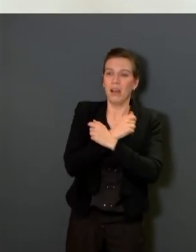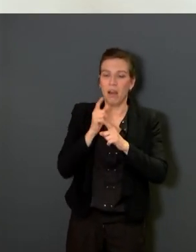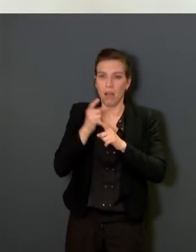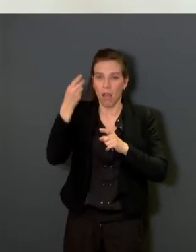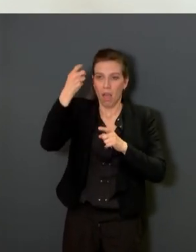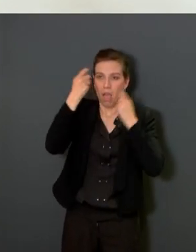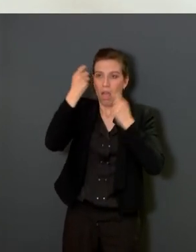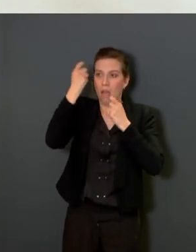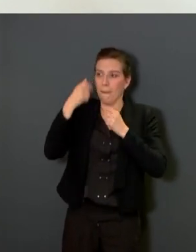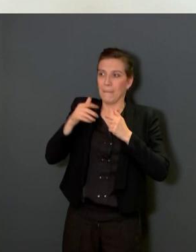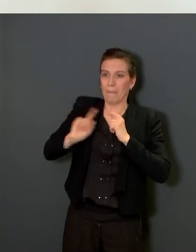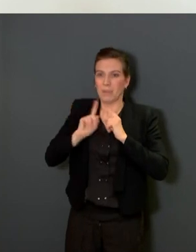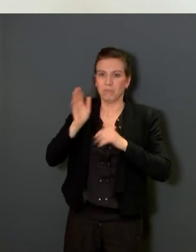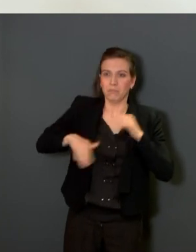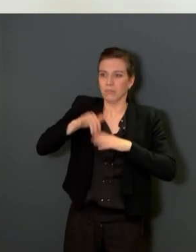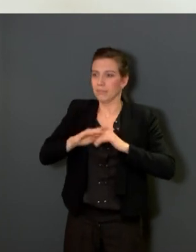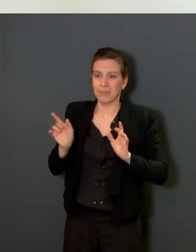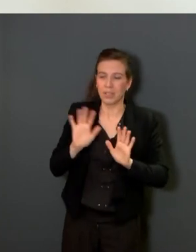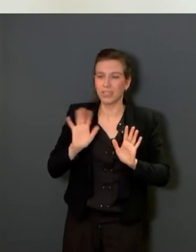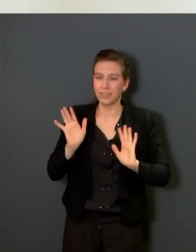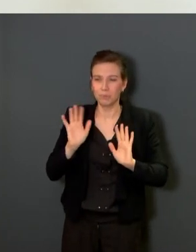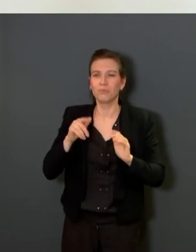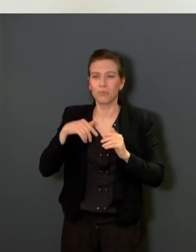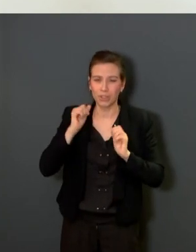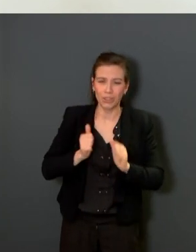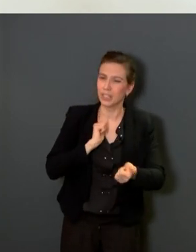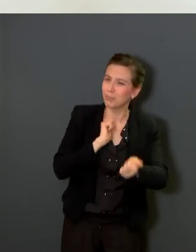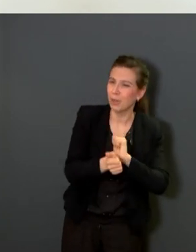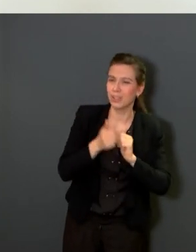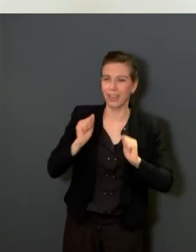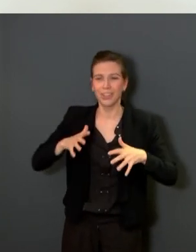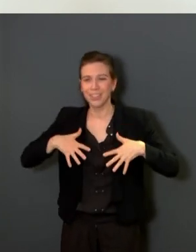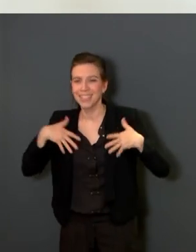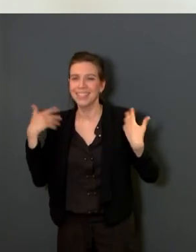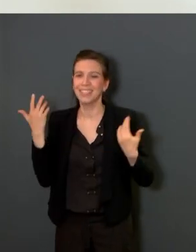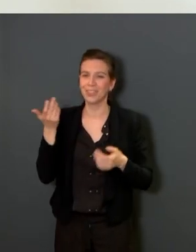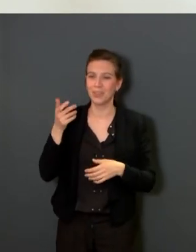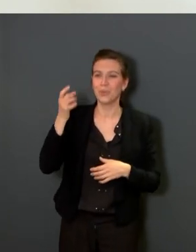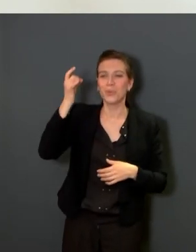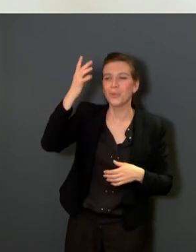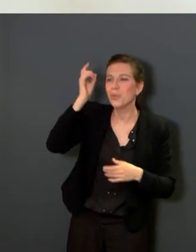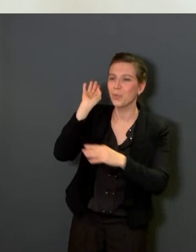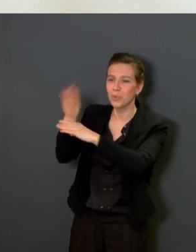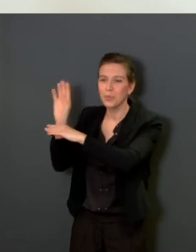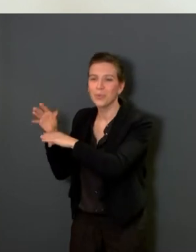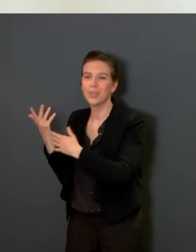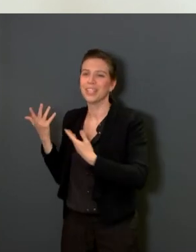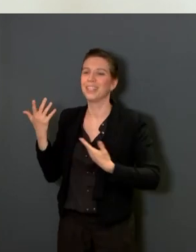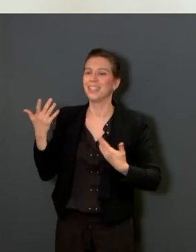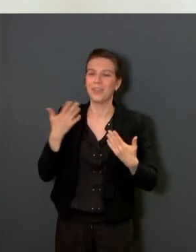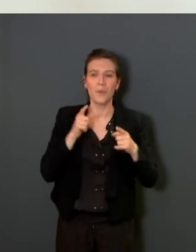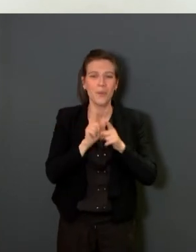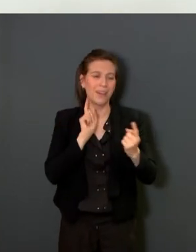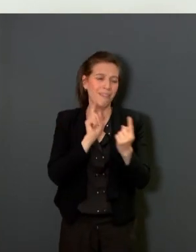te moeten leven, te kunnen genieten van sport, te kunnen genieten van cultuur, te kunnen genieten van de nabijheid van